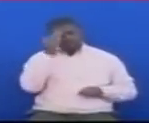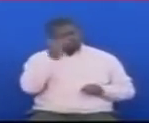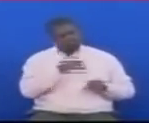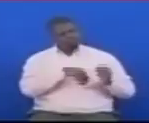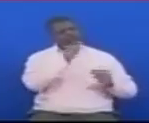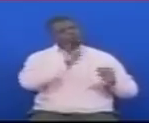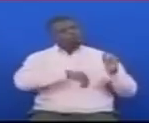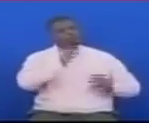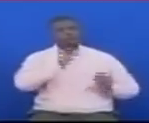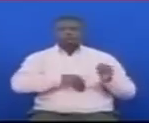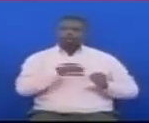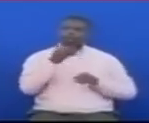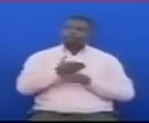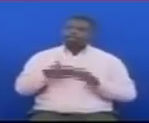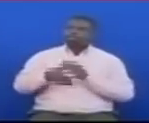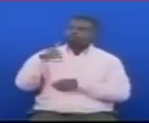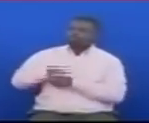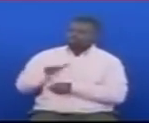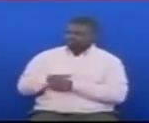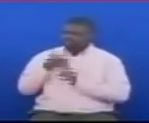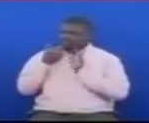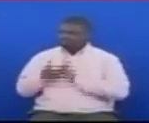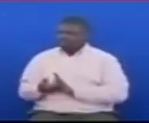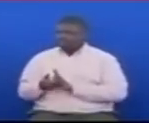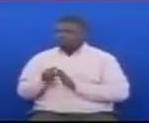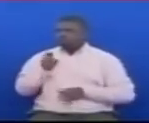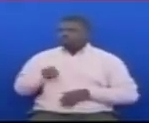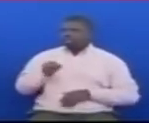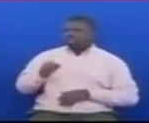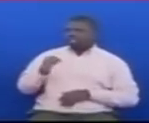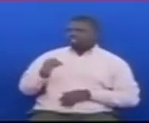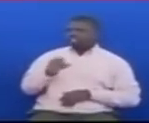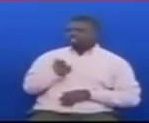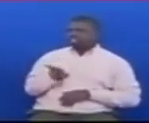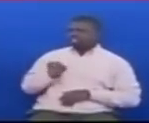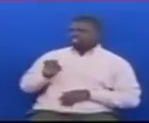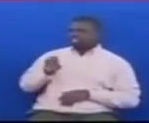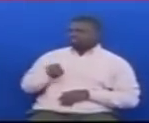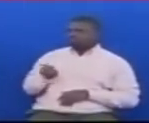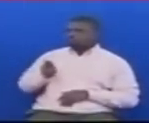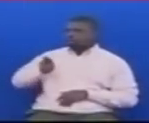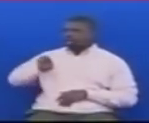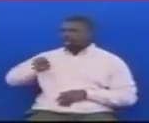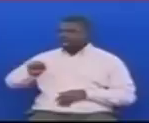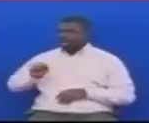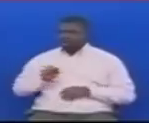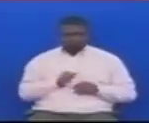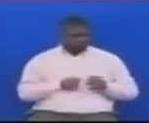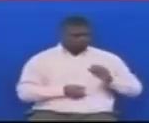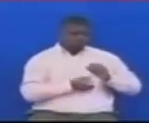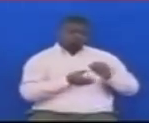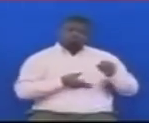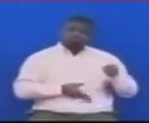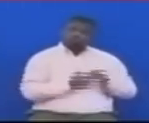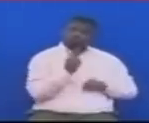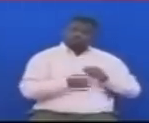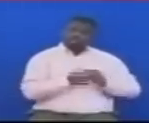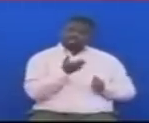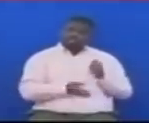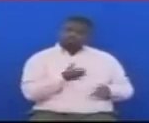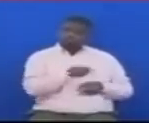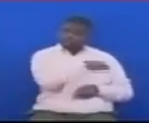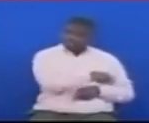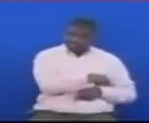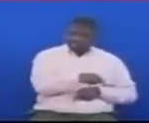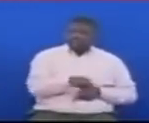mahakama nchini, ikiwemo jengo la mahakama wilaya na Chingwea. Katika kukabiliana na changamoto hii, mahakama imeweka kipaumbele katika kuboresha